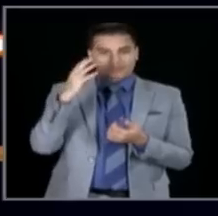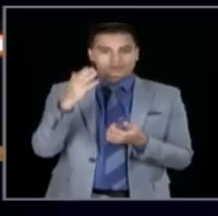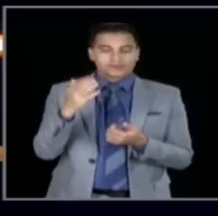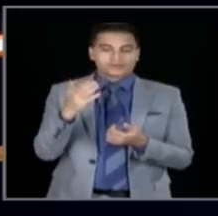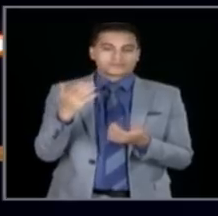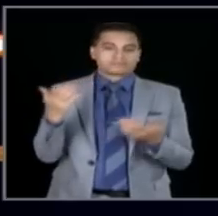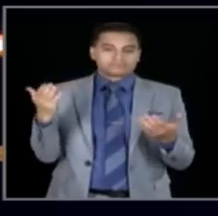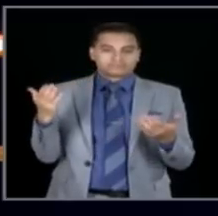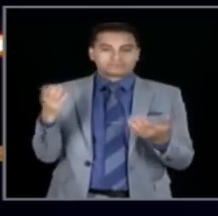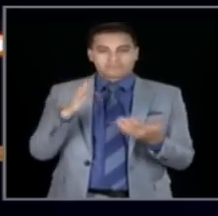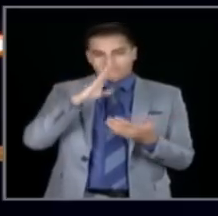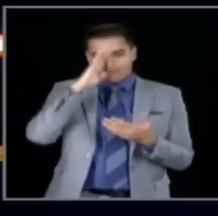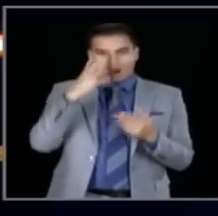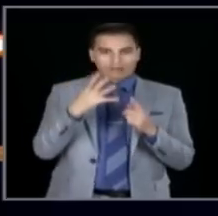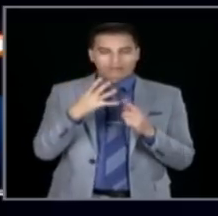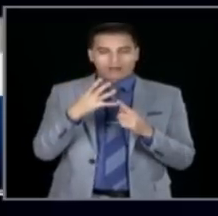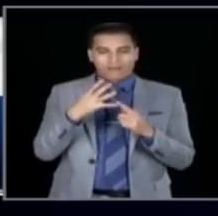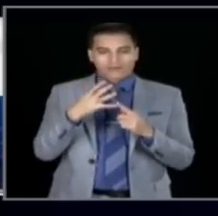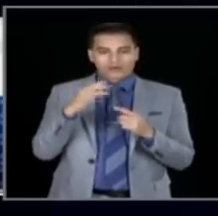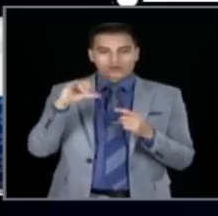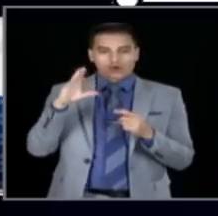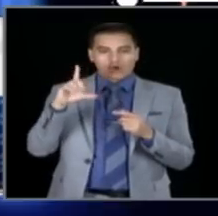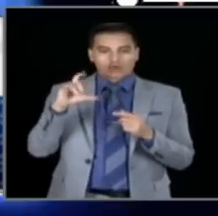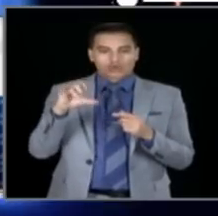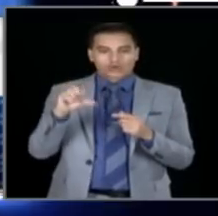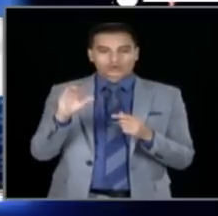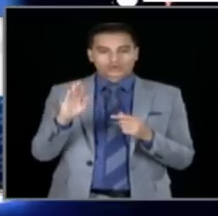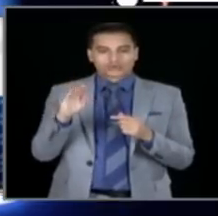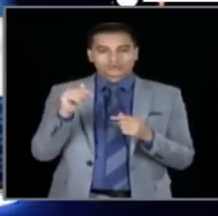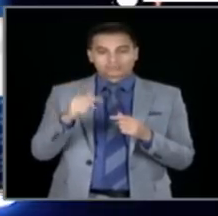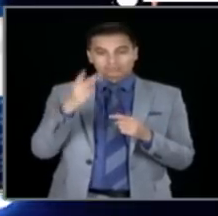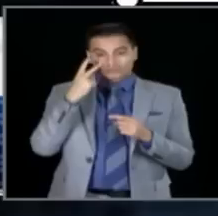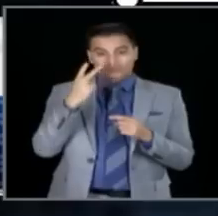الرابع. أربع اختيارات بزائد 10 وناقص 5.